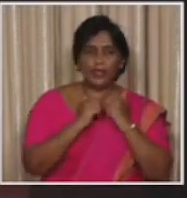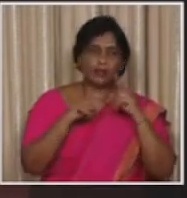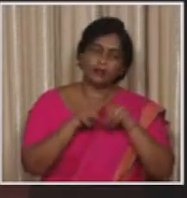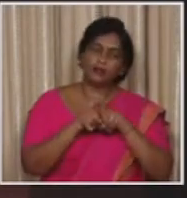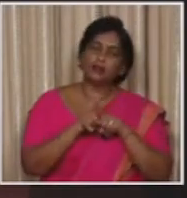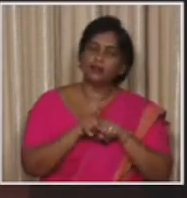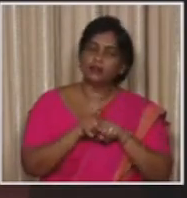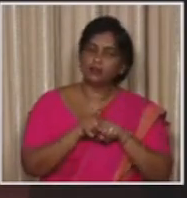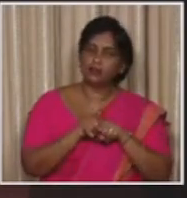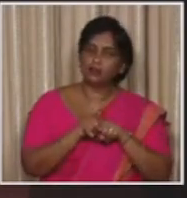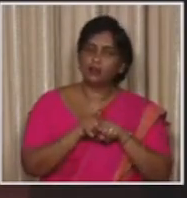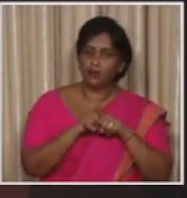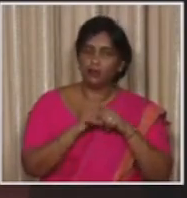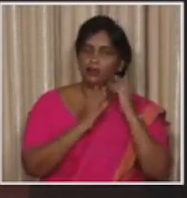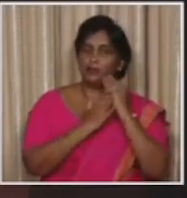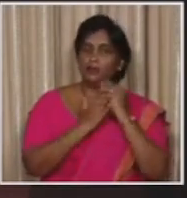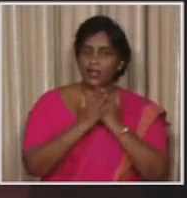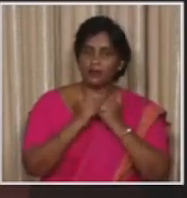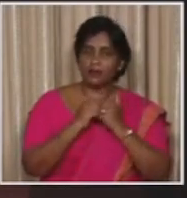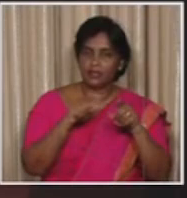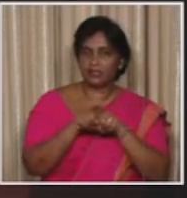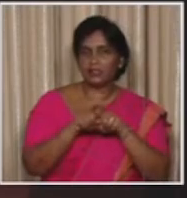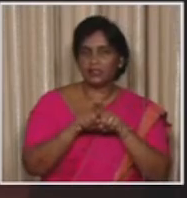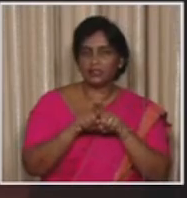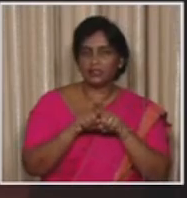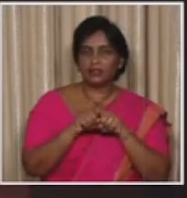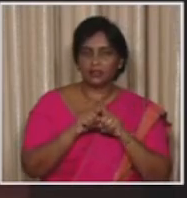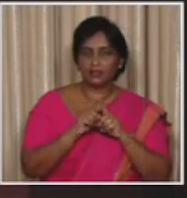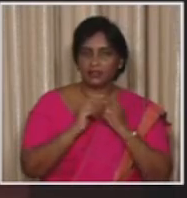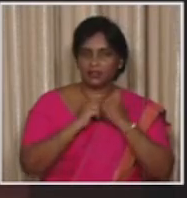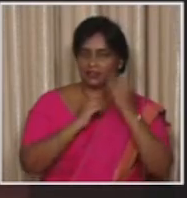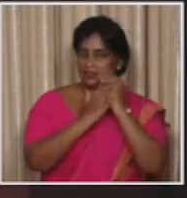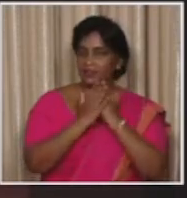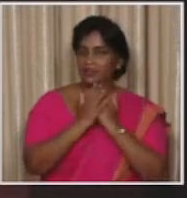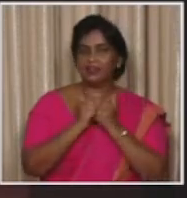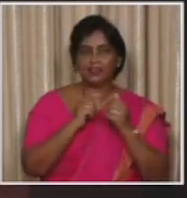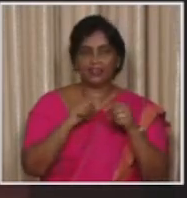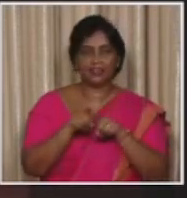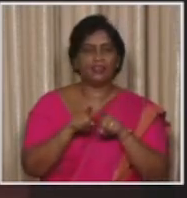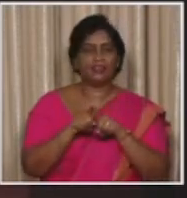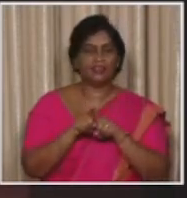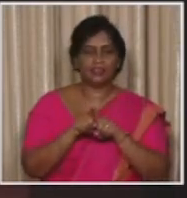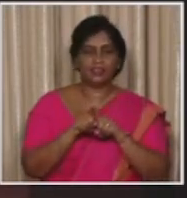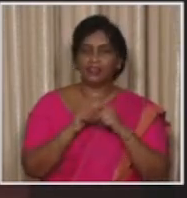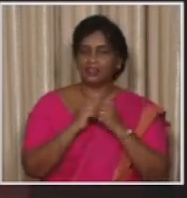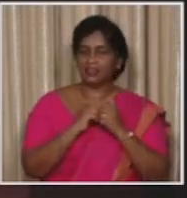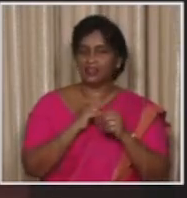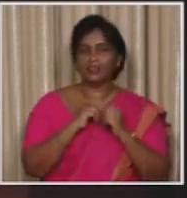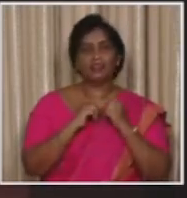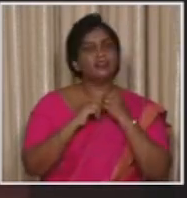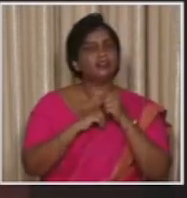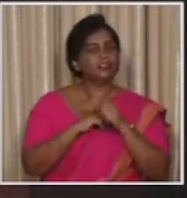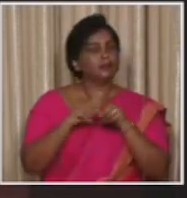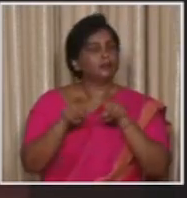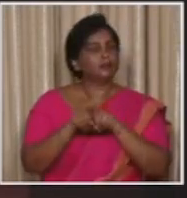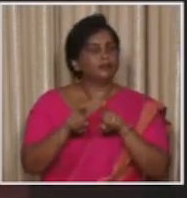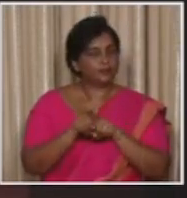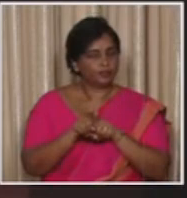වෙන්න පුළුවන්. ඒක අපිට එකම මඟ නෙවෙයි. මම බොහොම පැහැදිලිව කියන්නට ඕන. ඒ වගේම